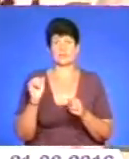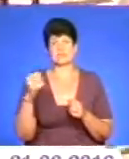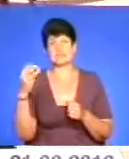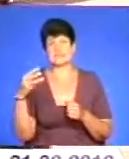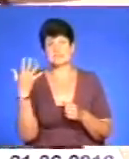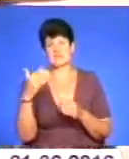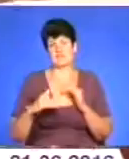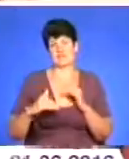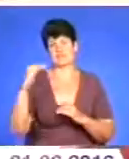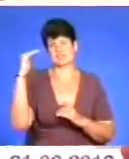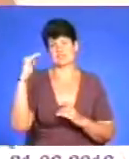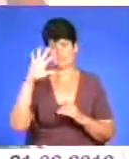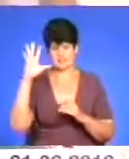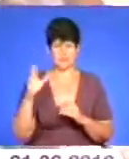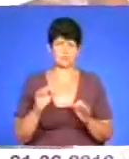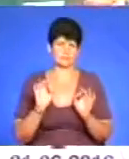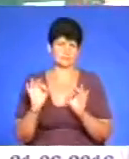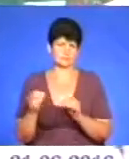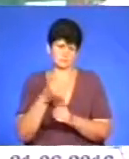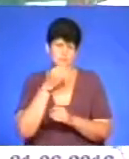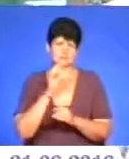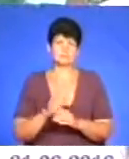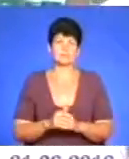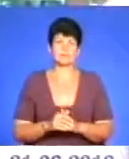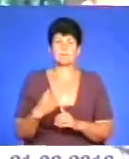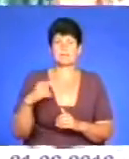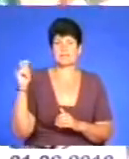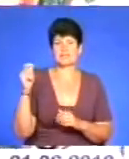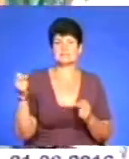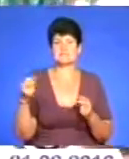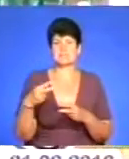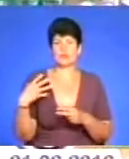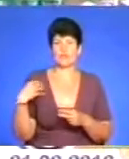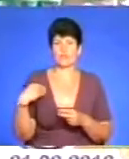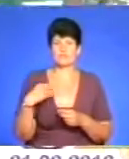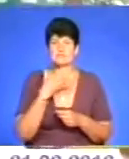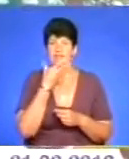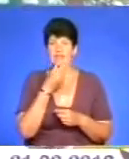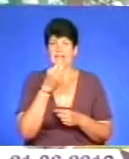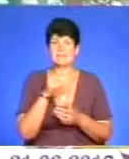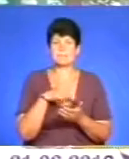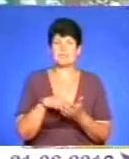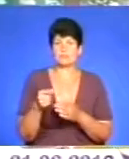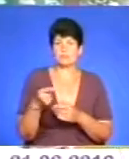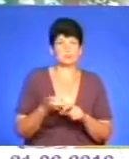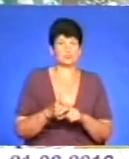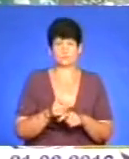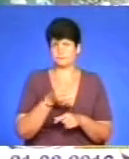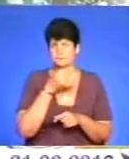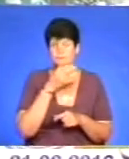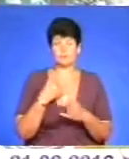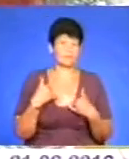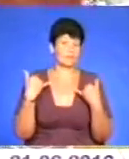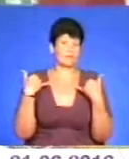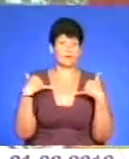вище. Загалом все нормально, все подобається. Ми приїхали спеціально зі Львова, в файне місто Тернопіль. Дуже нам тут подобається. Ми